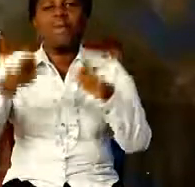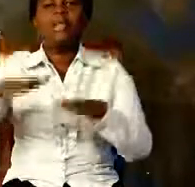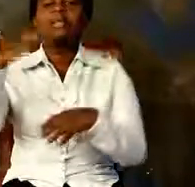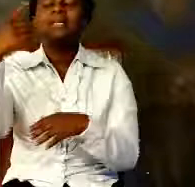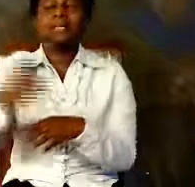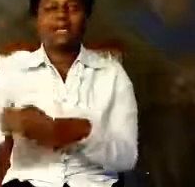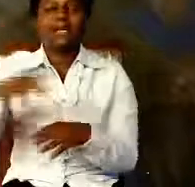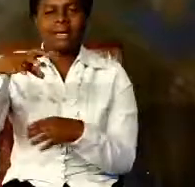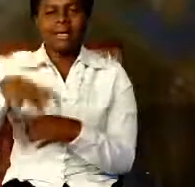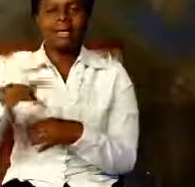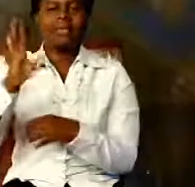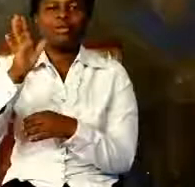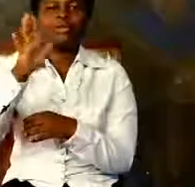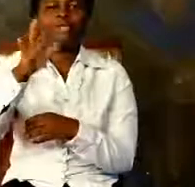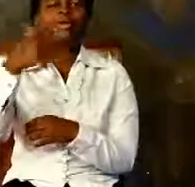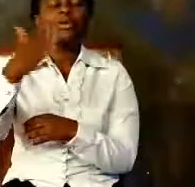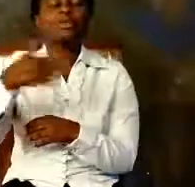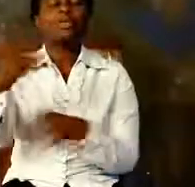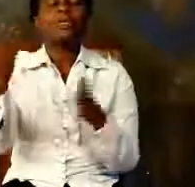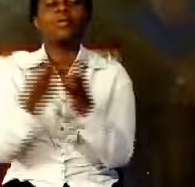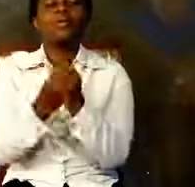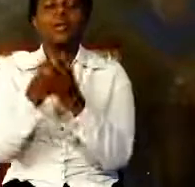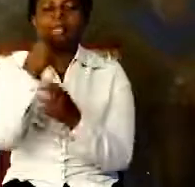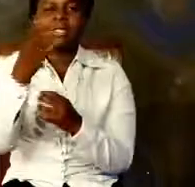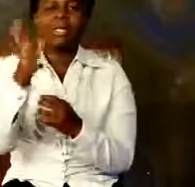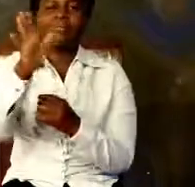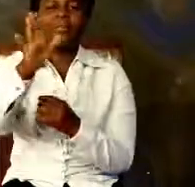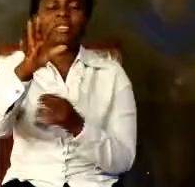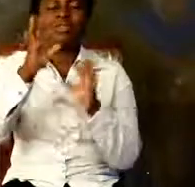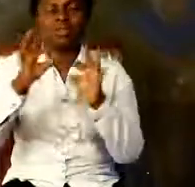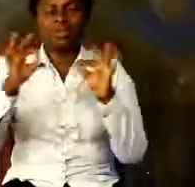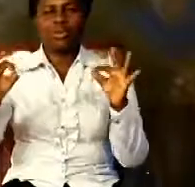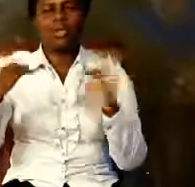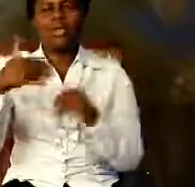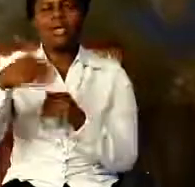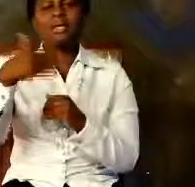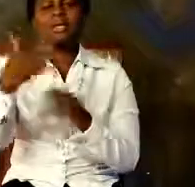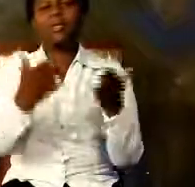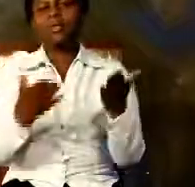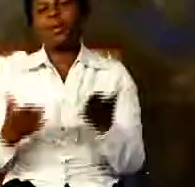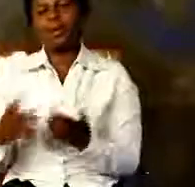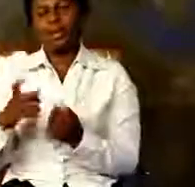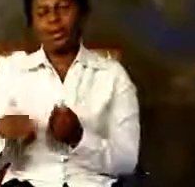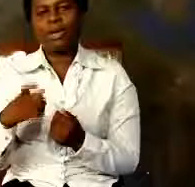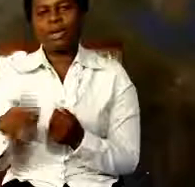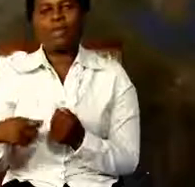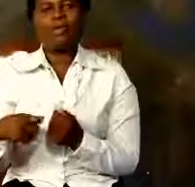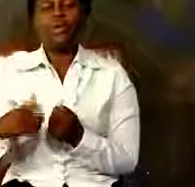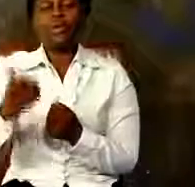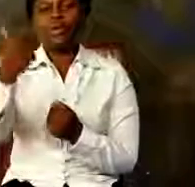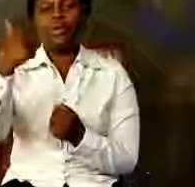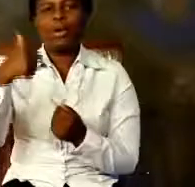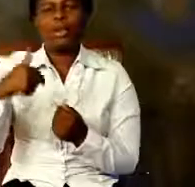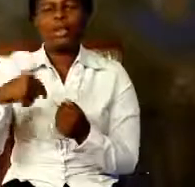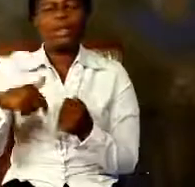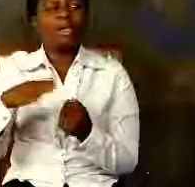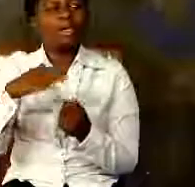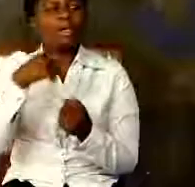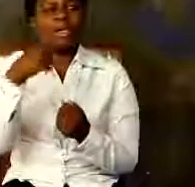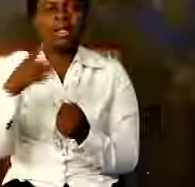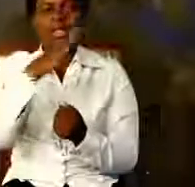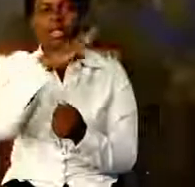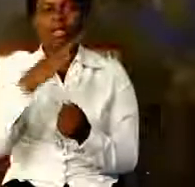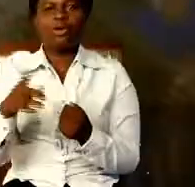kituo chenu. Tunaendelea kupata taarifa zenu nzuri. Endeleeni kualika watu na kuendelea kuhudhuria kila jioni